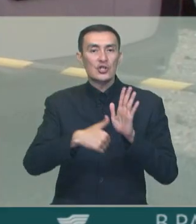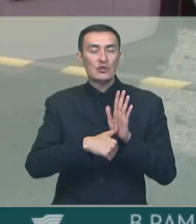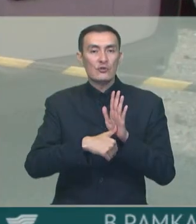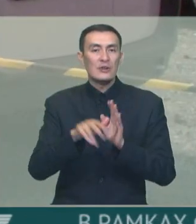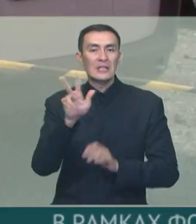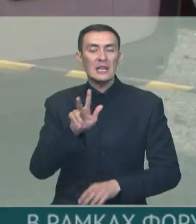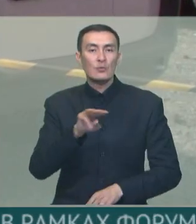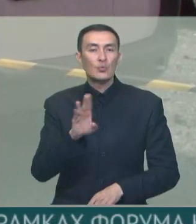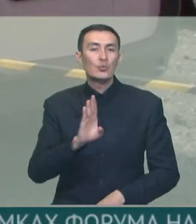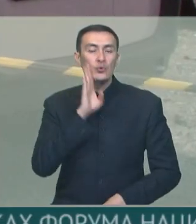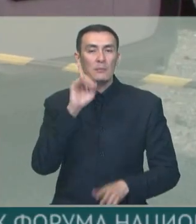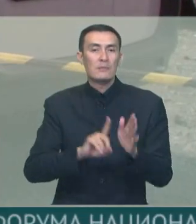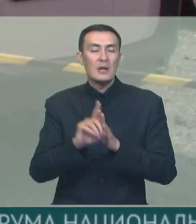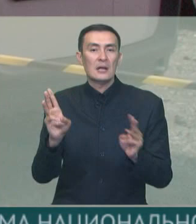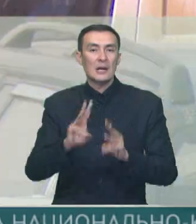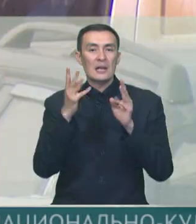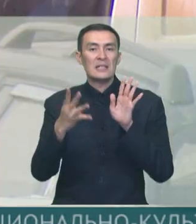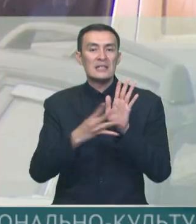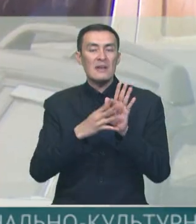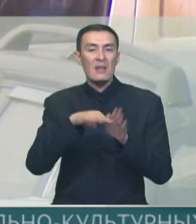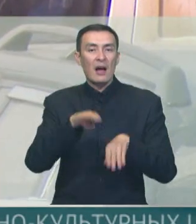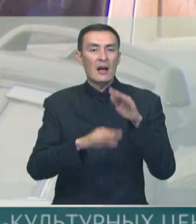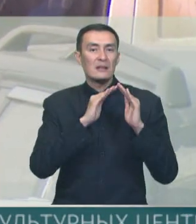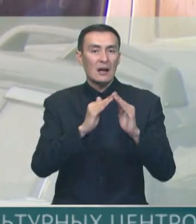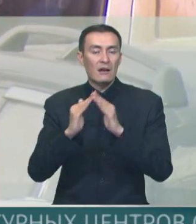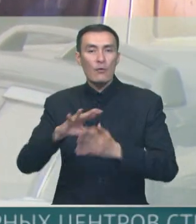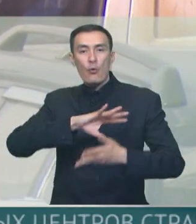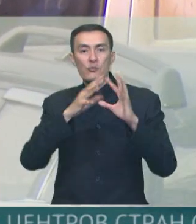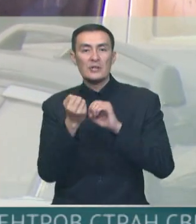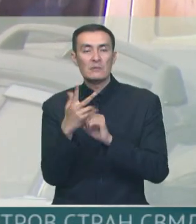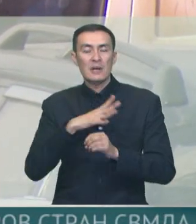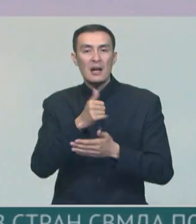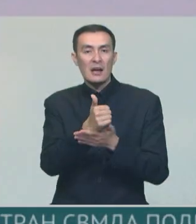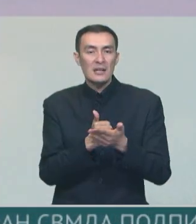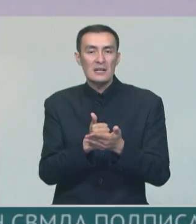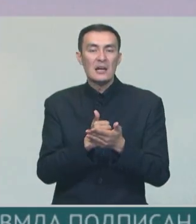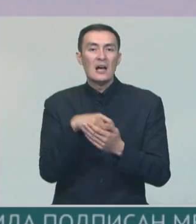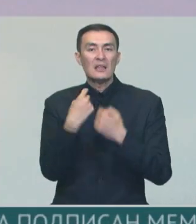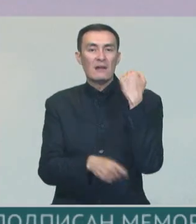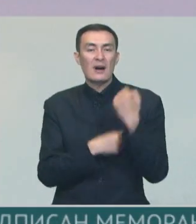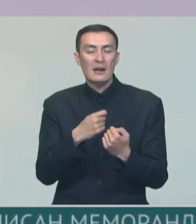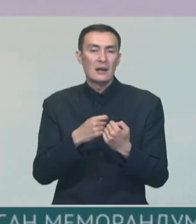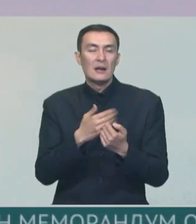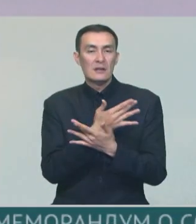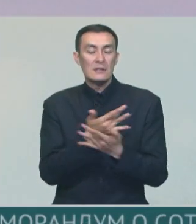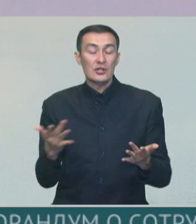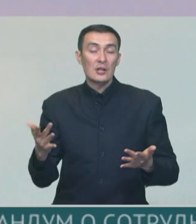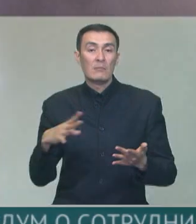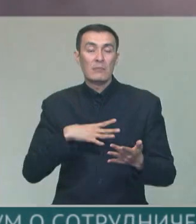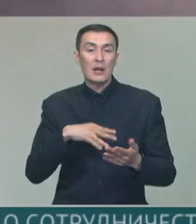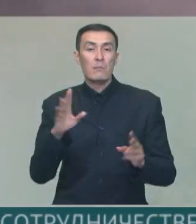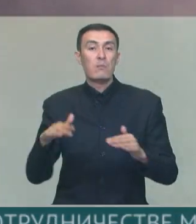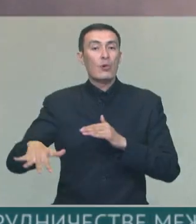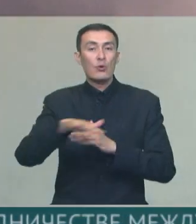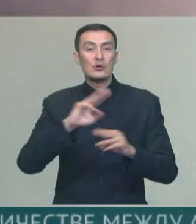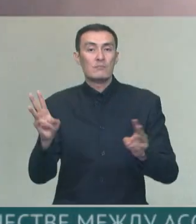3 минуты утра. Сгорели 9 ангаров из 13, где хранились товары народного потребления. Площадь пожара